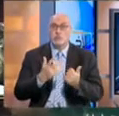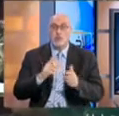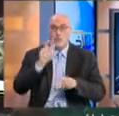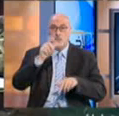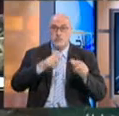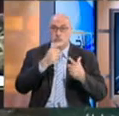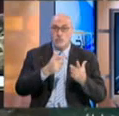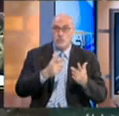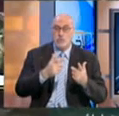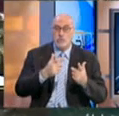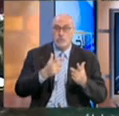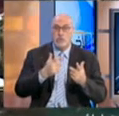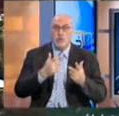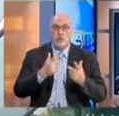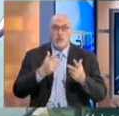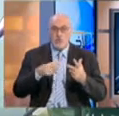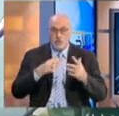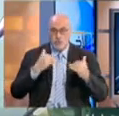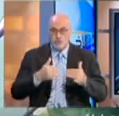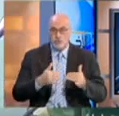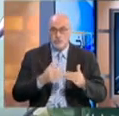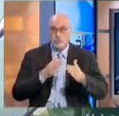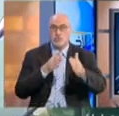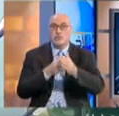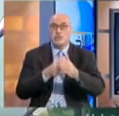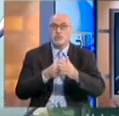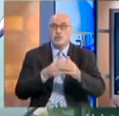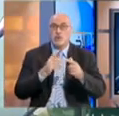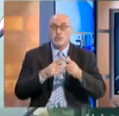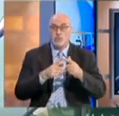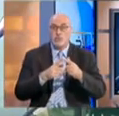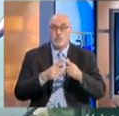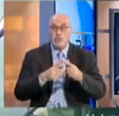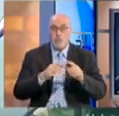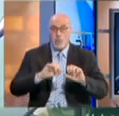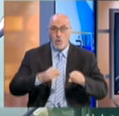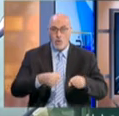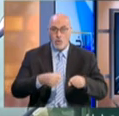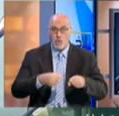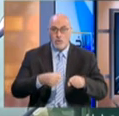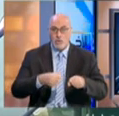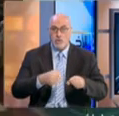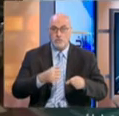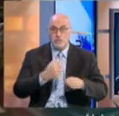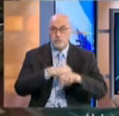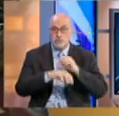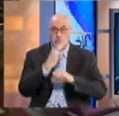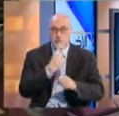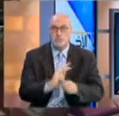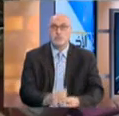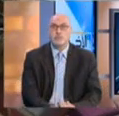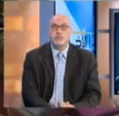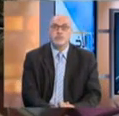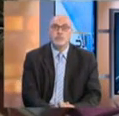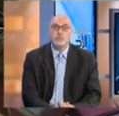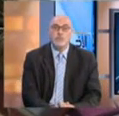الخيرين في هذا الوطن من أجل إفشال هذه الدسائس. كما أن